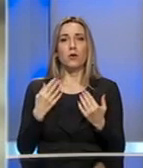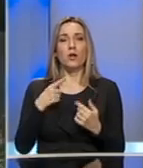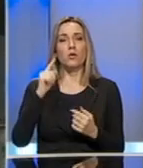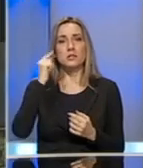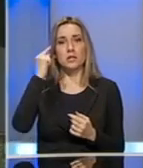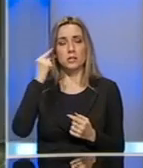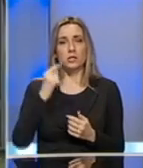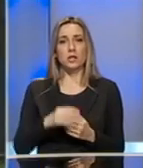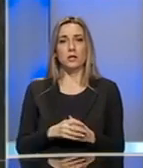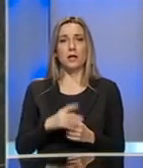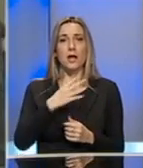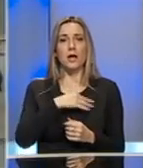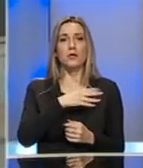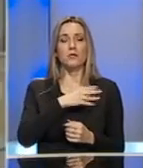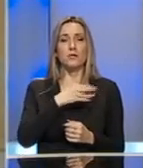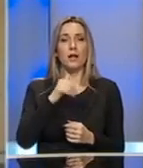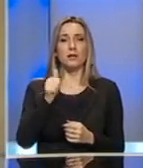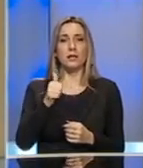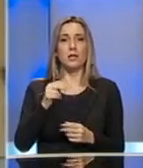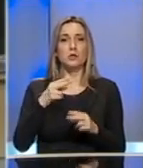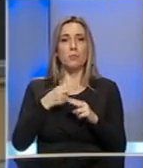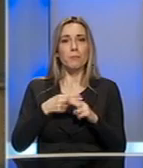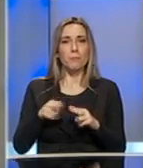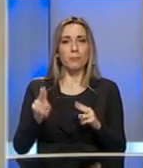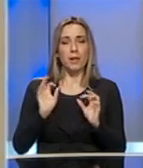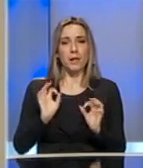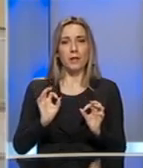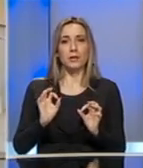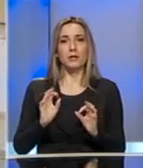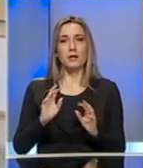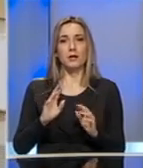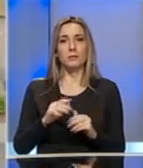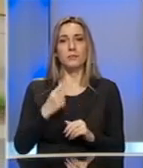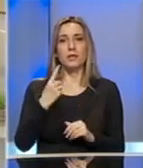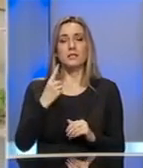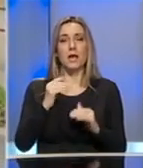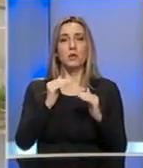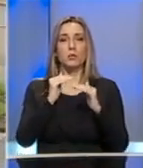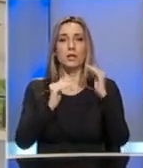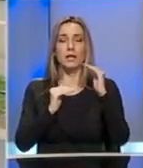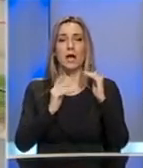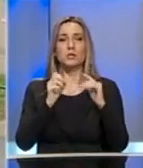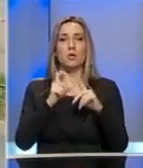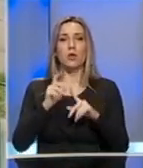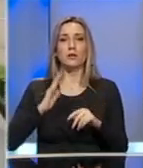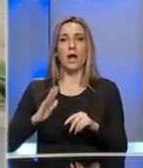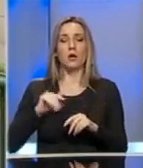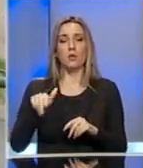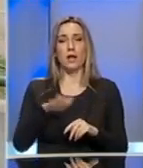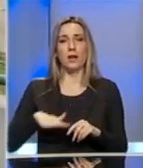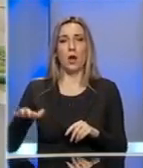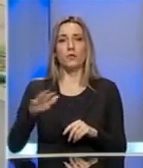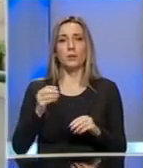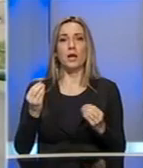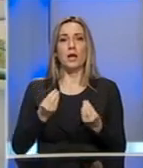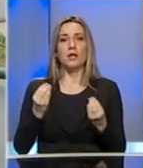da, pa Hrvati jesu pedantni možda za onako jednu nijansu od naroda na ovim prostorima,